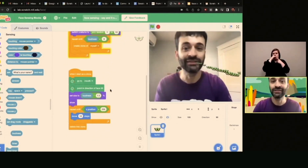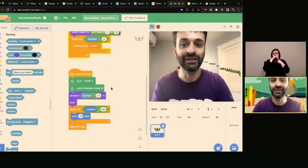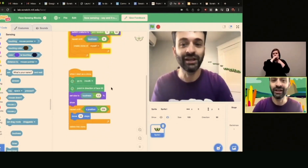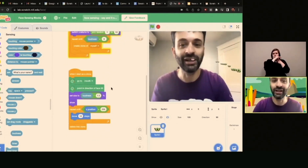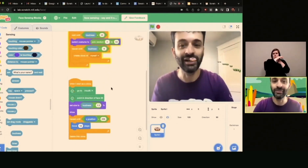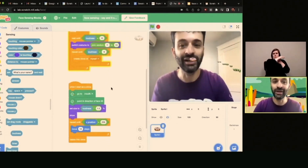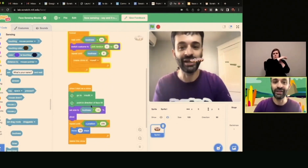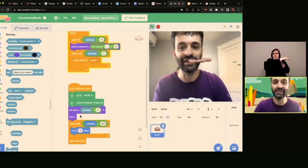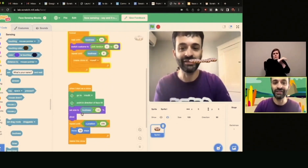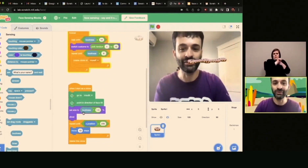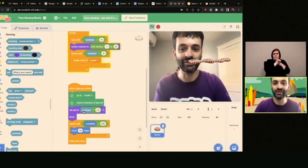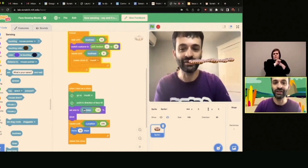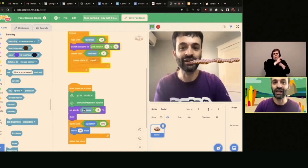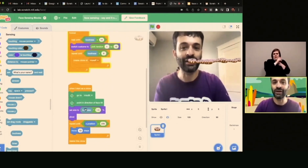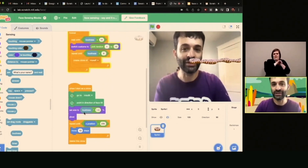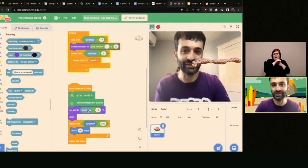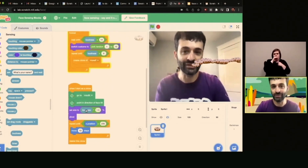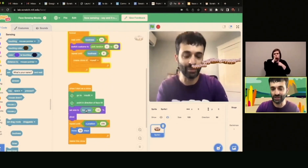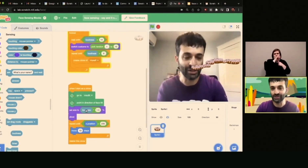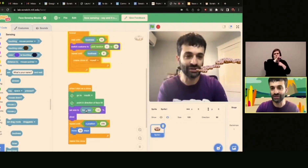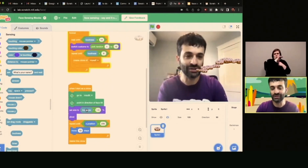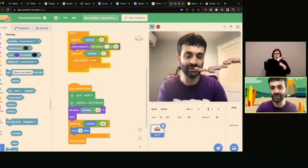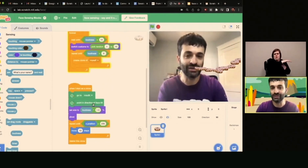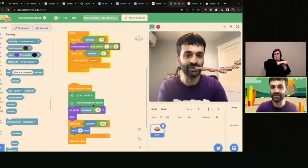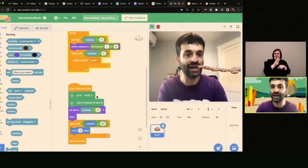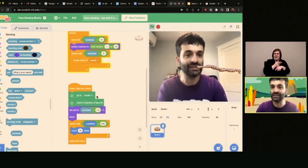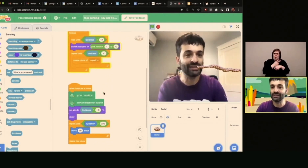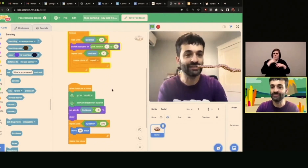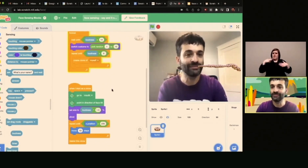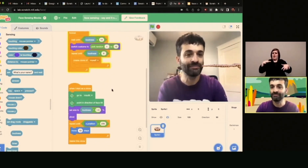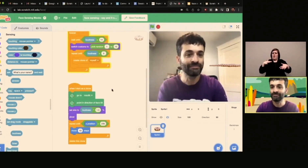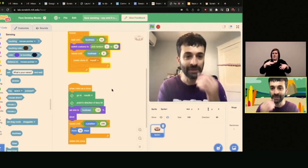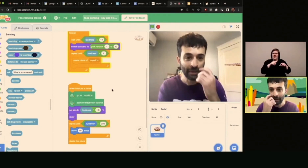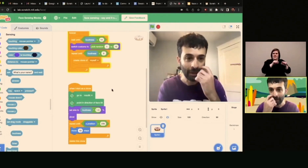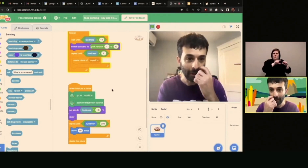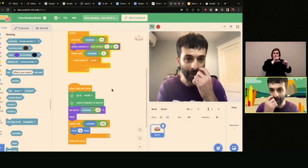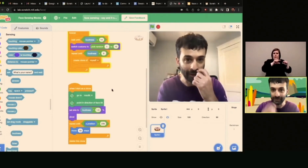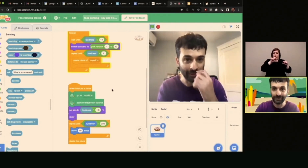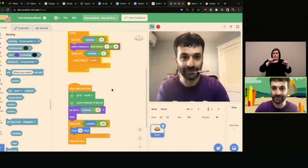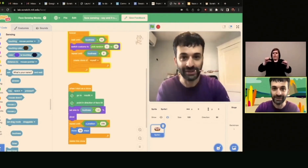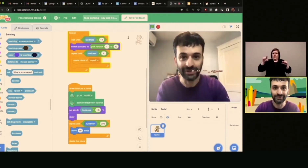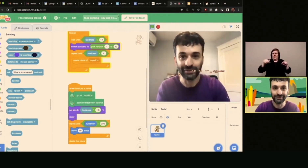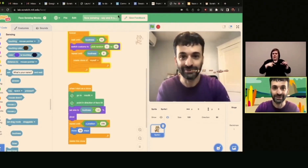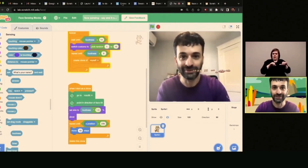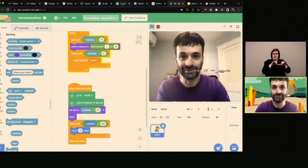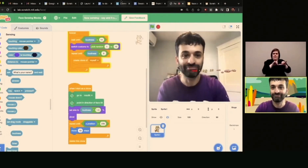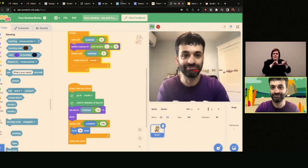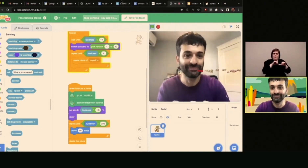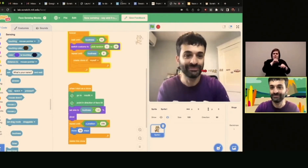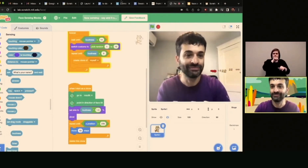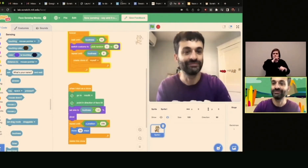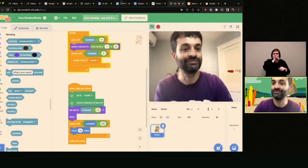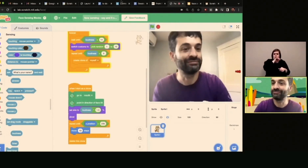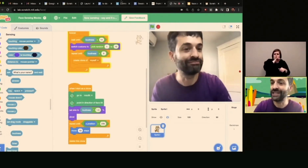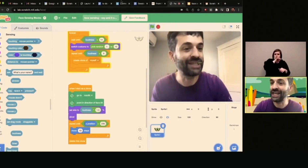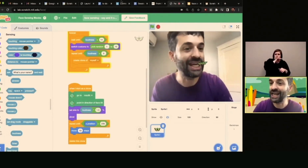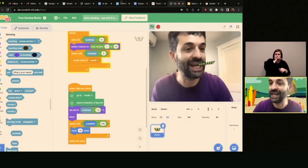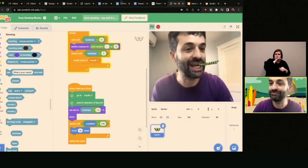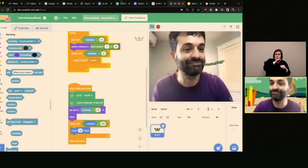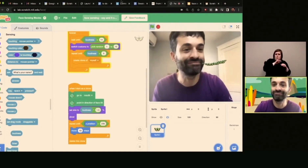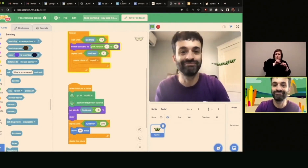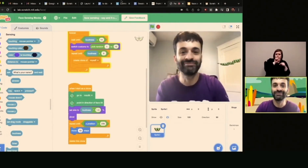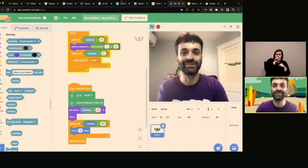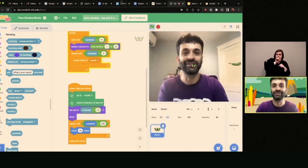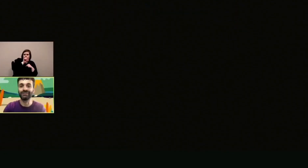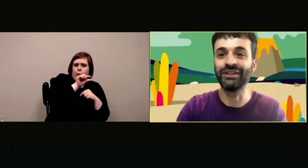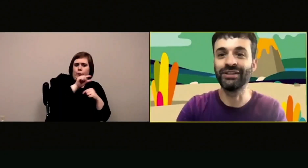こちらはアクターをベースにその内容まあその